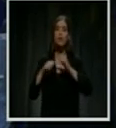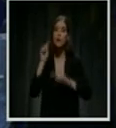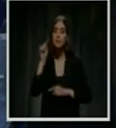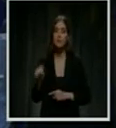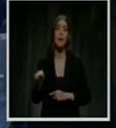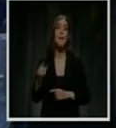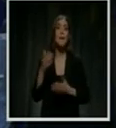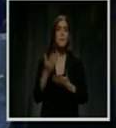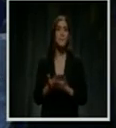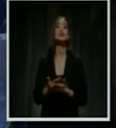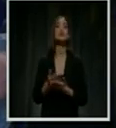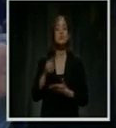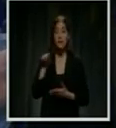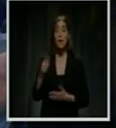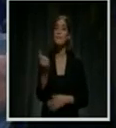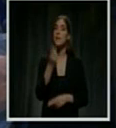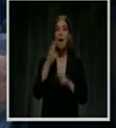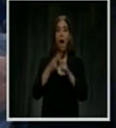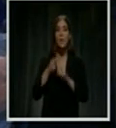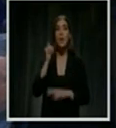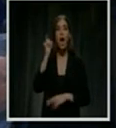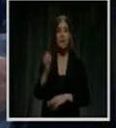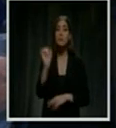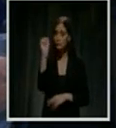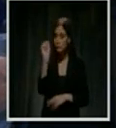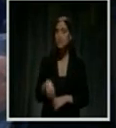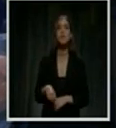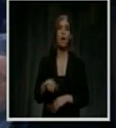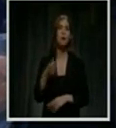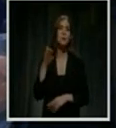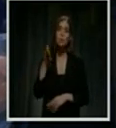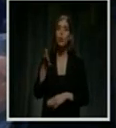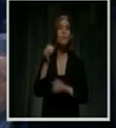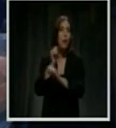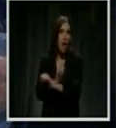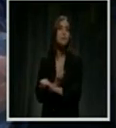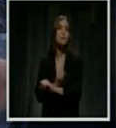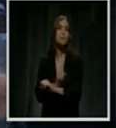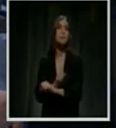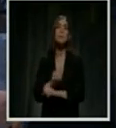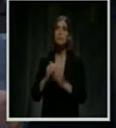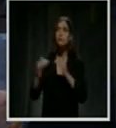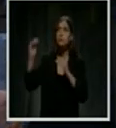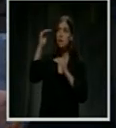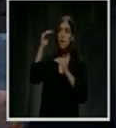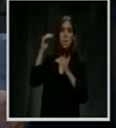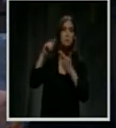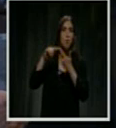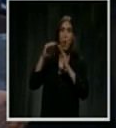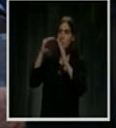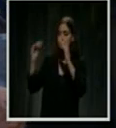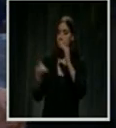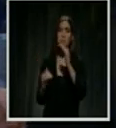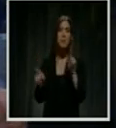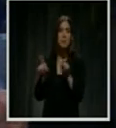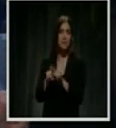u jpattija konsegwenzi tiegħu. Mhux biss iż-żgħir imma wkoll il-kbir. Imma inti differenti. Inti żgħar ibatu